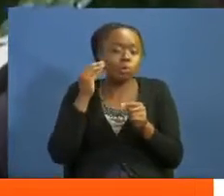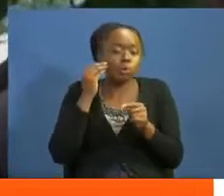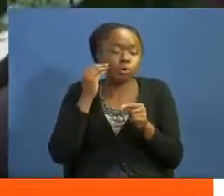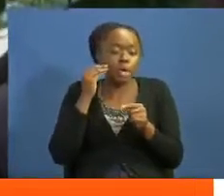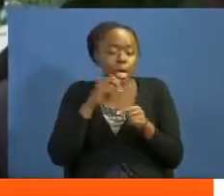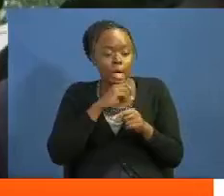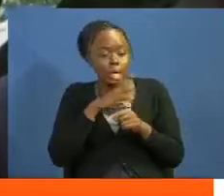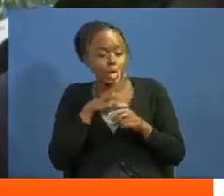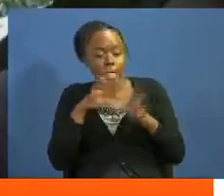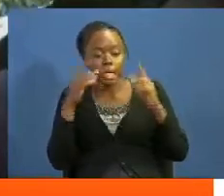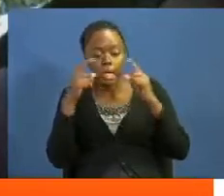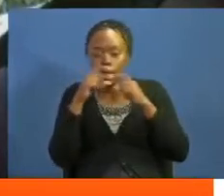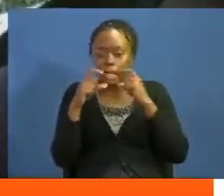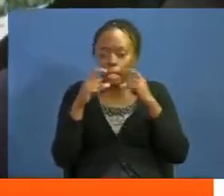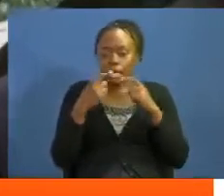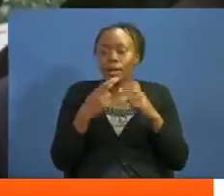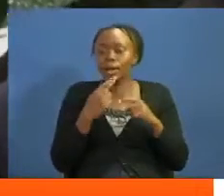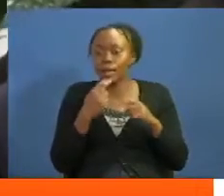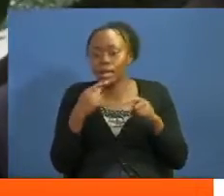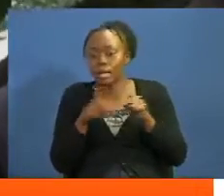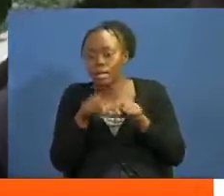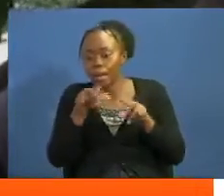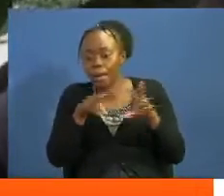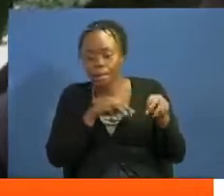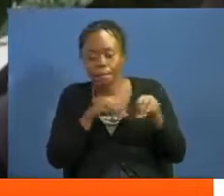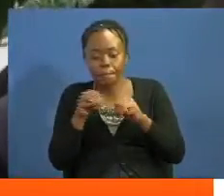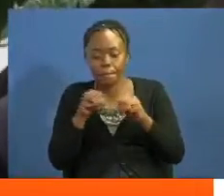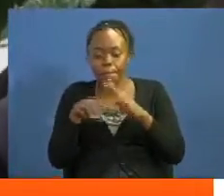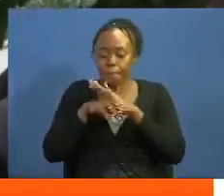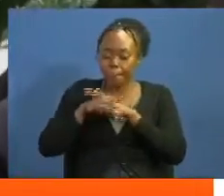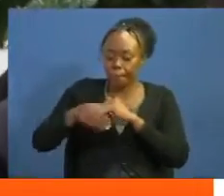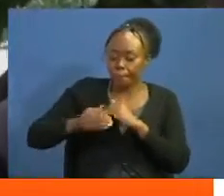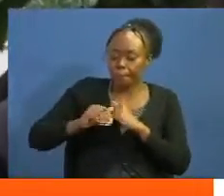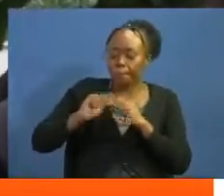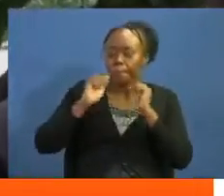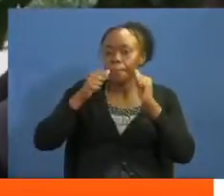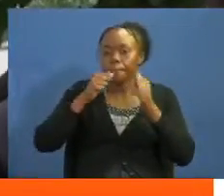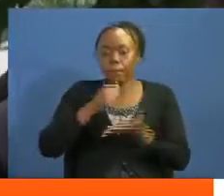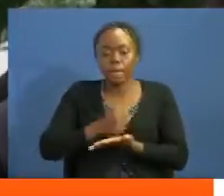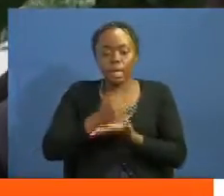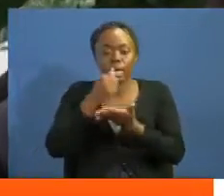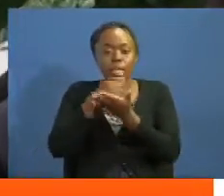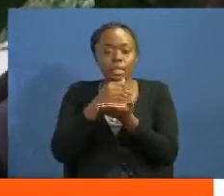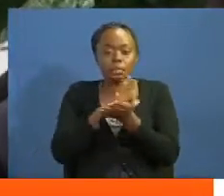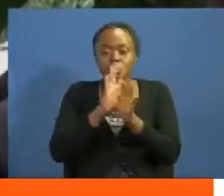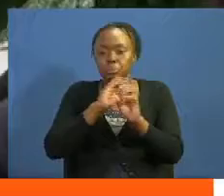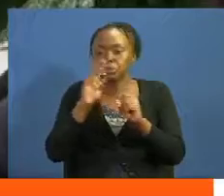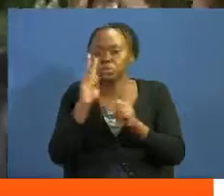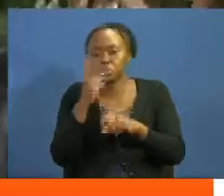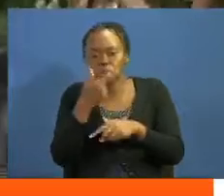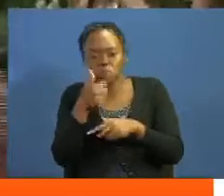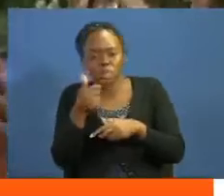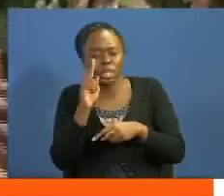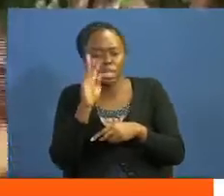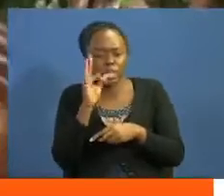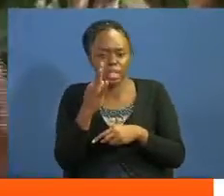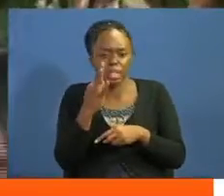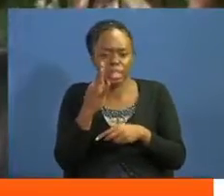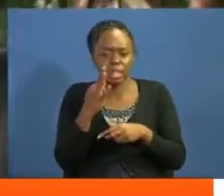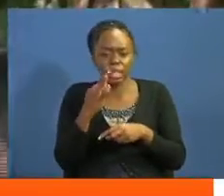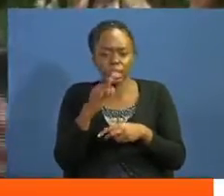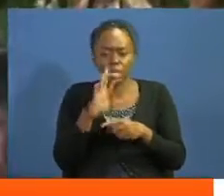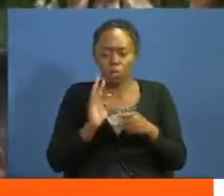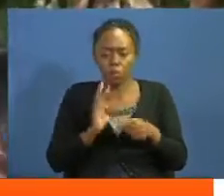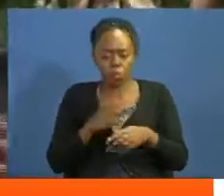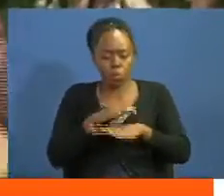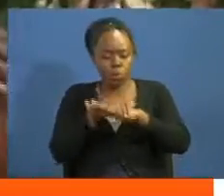zinaibiwa. Nini hata kwenda msalani lazima uamshe mwenzako kusindikize watu wawili watatu. We are calling